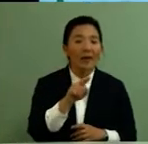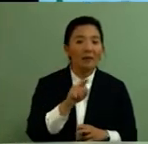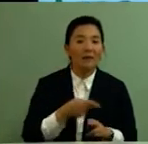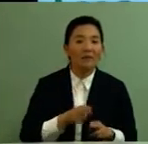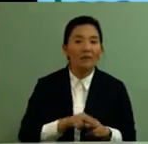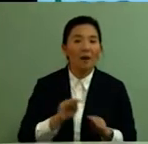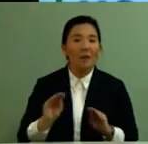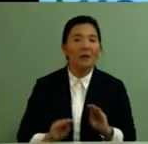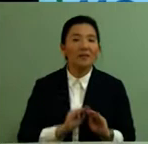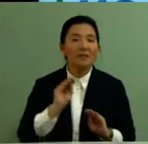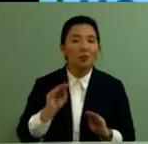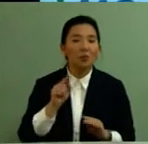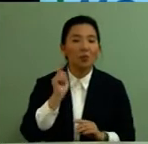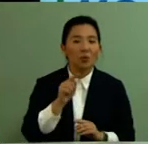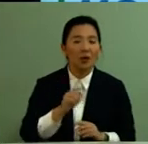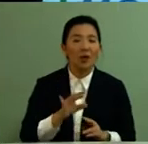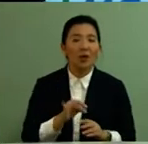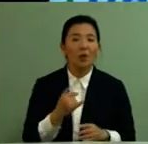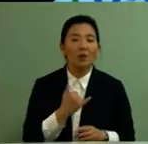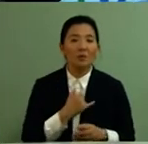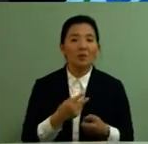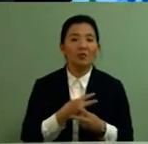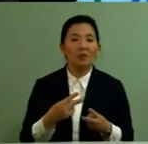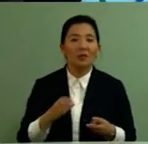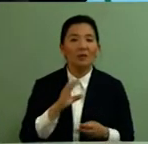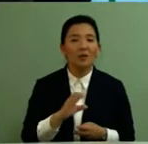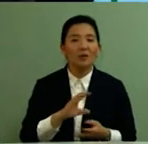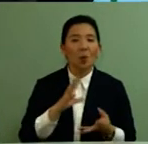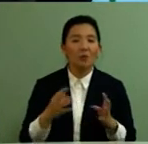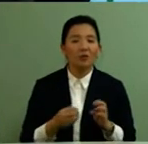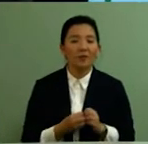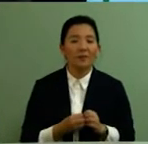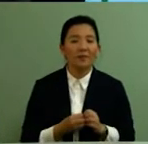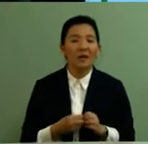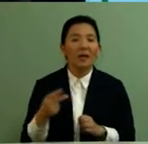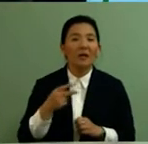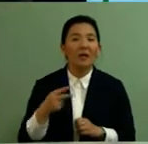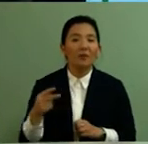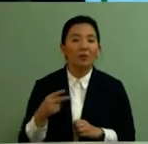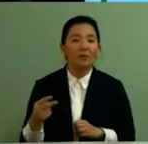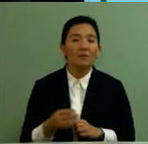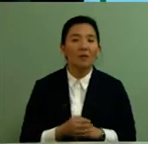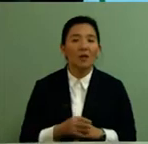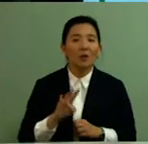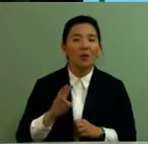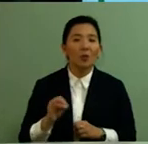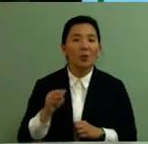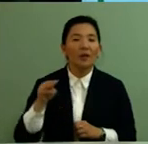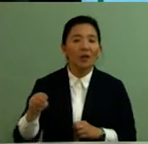это мы подставим вот сюда. И у нас получается S общее равно ню